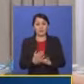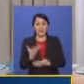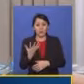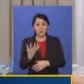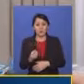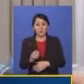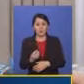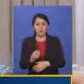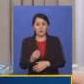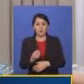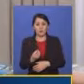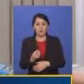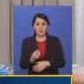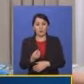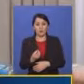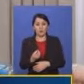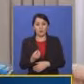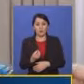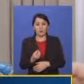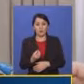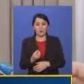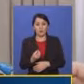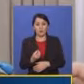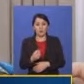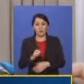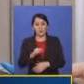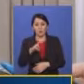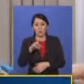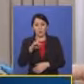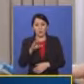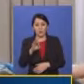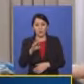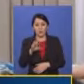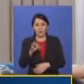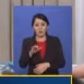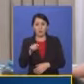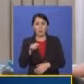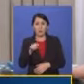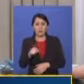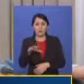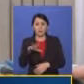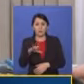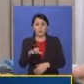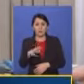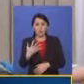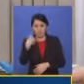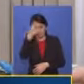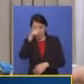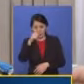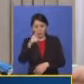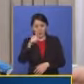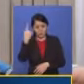де жаңағы шығыстың ұлы ойшылы әл-Фарабидің 1150 жылдығына орай